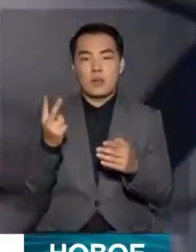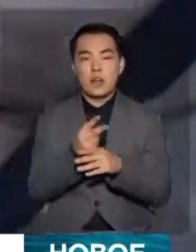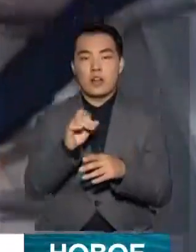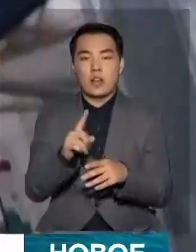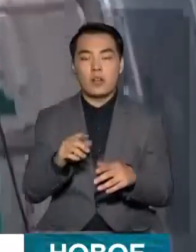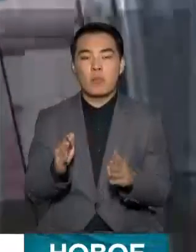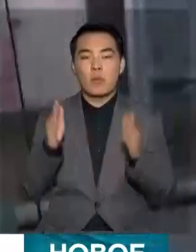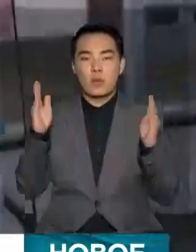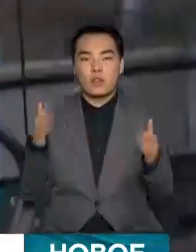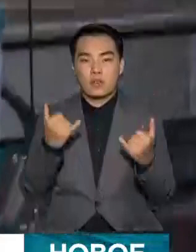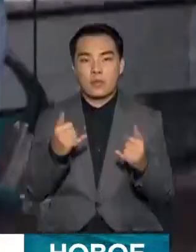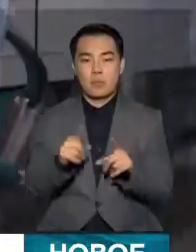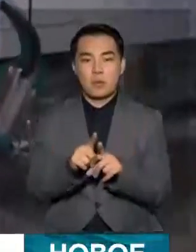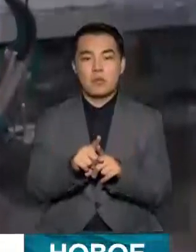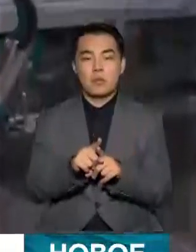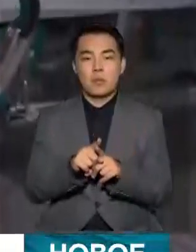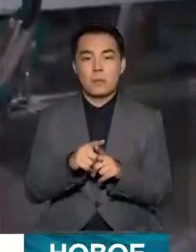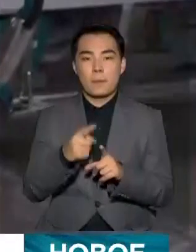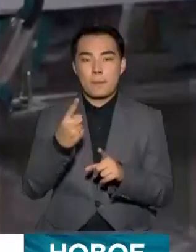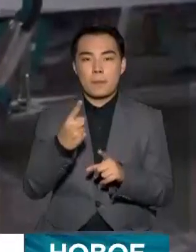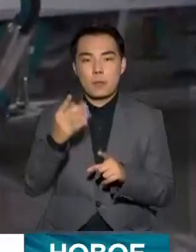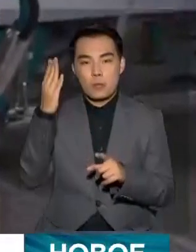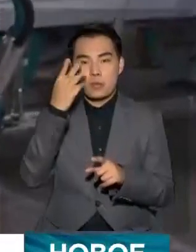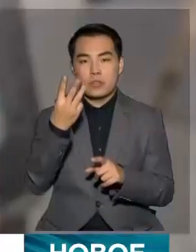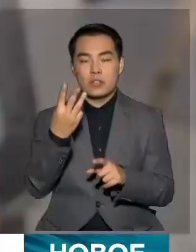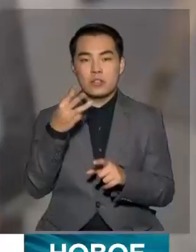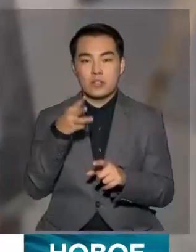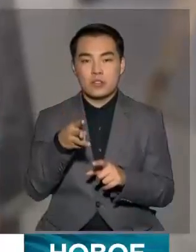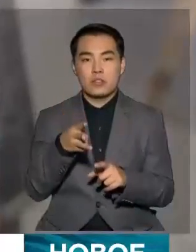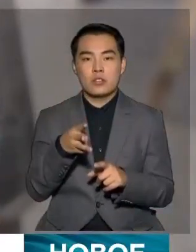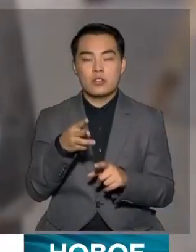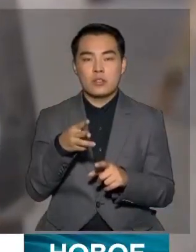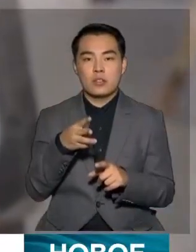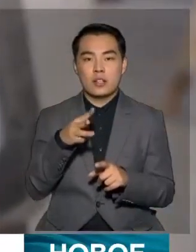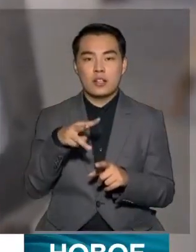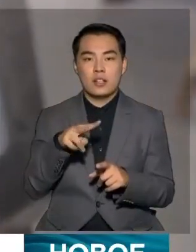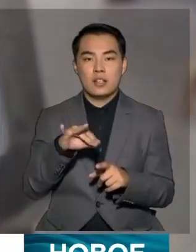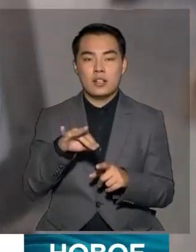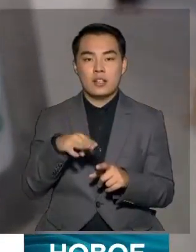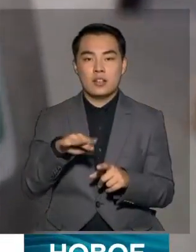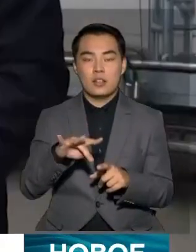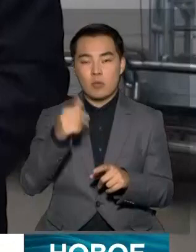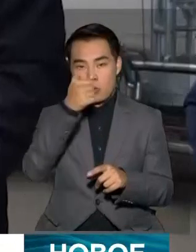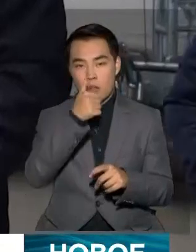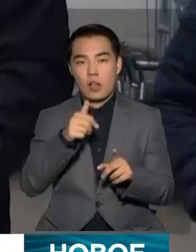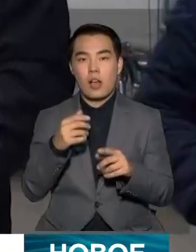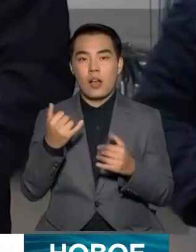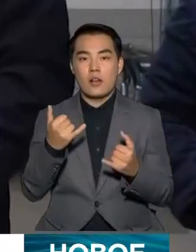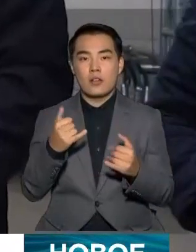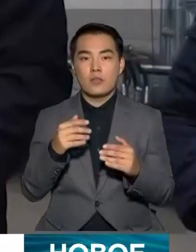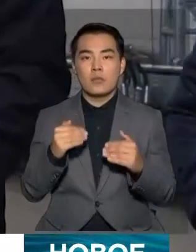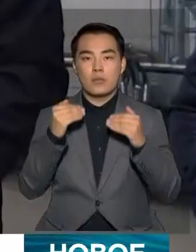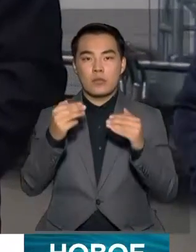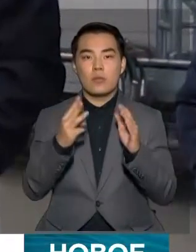старый хозяйствах средней ногой на одну голову 3000 литров в год То на цифровых фермах этот показатель